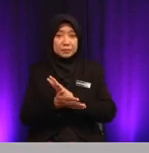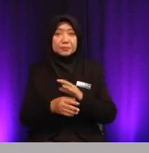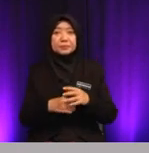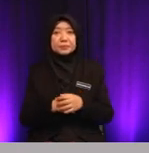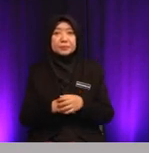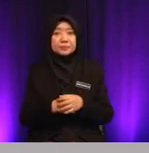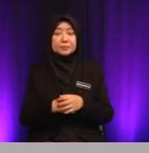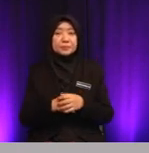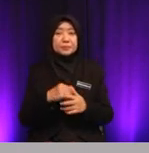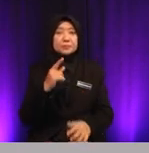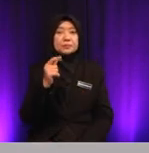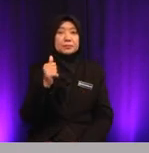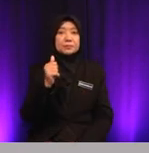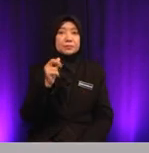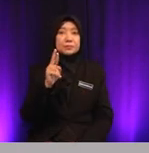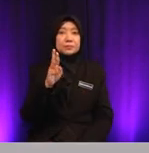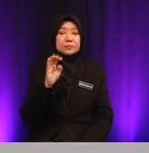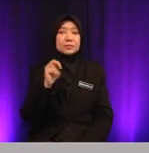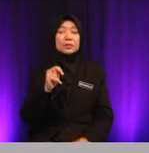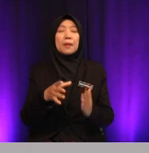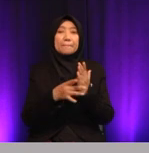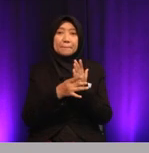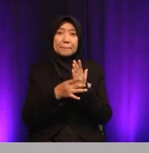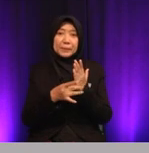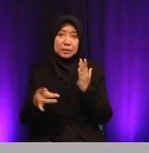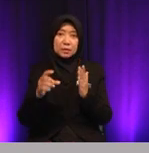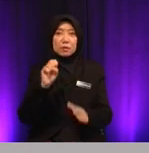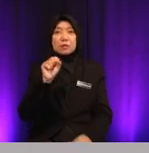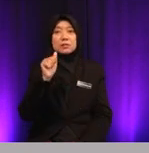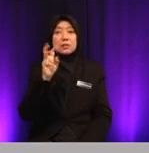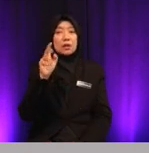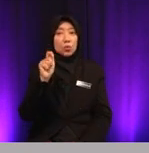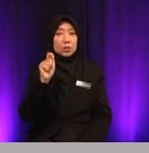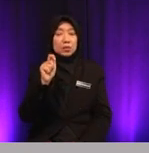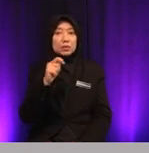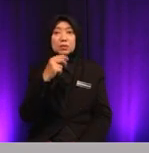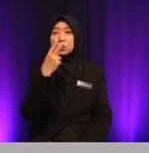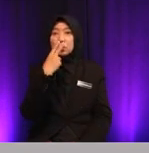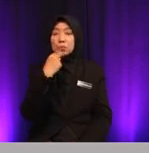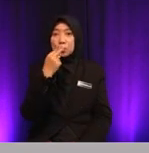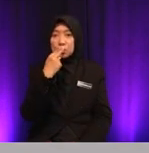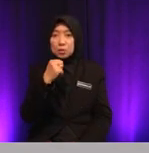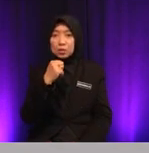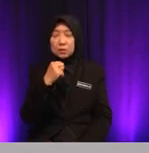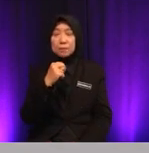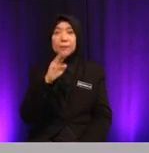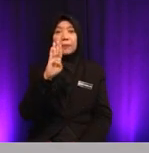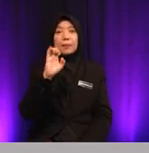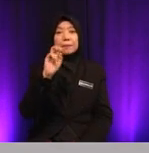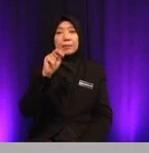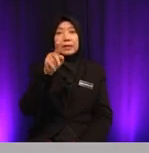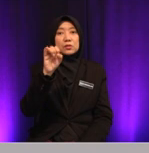di mana contohnya adalah minyak sawit gula tebu adalah contoh